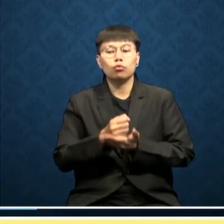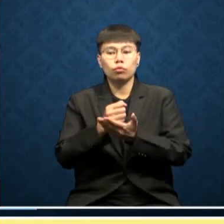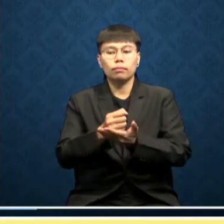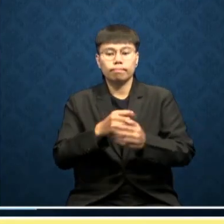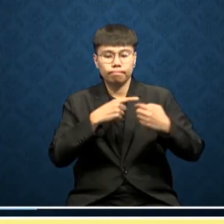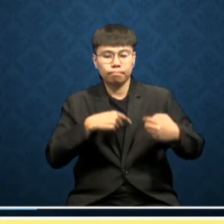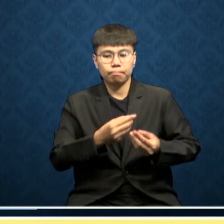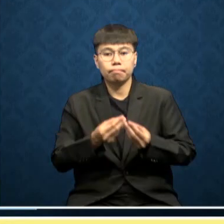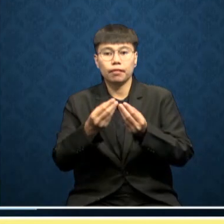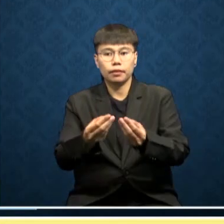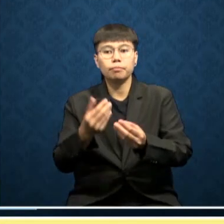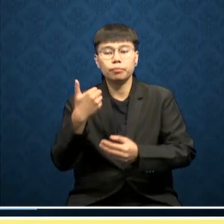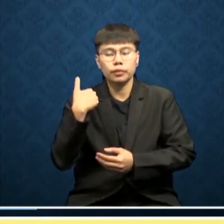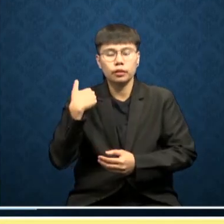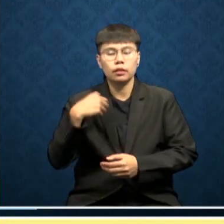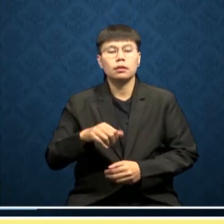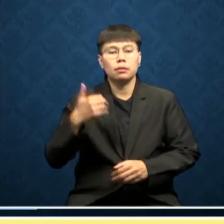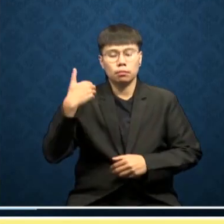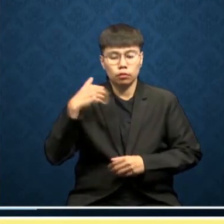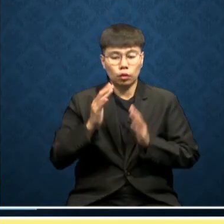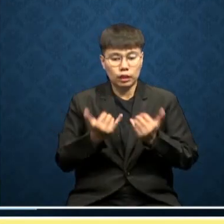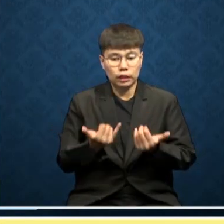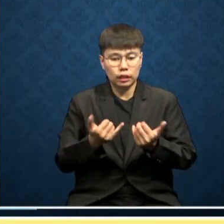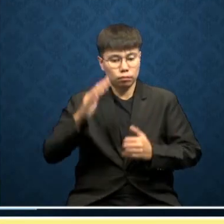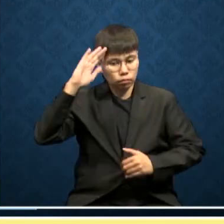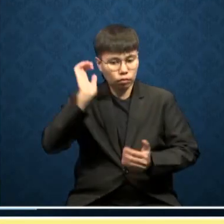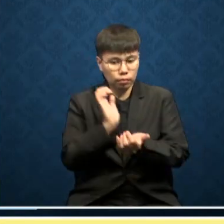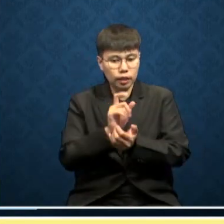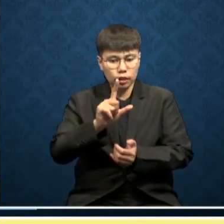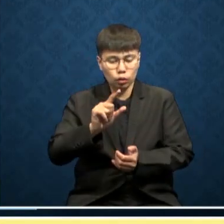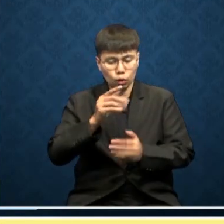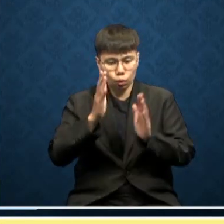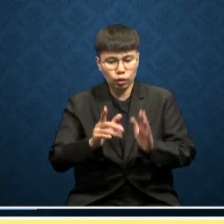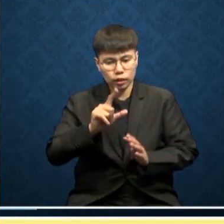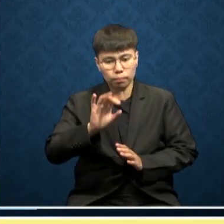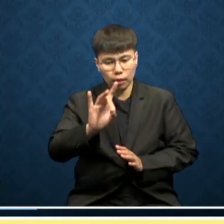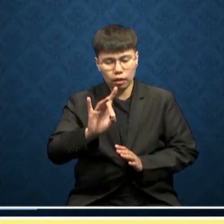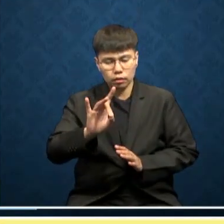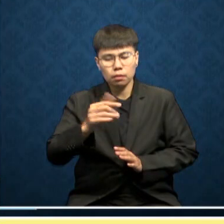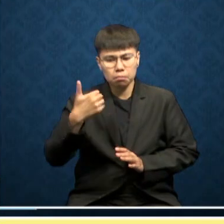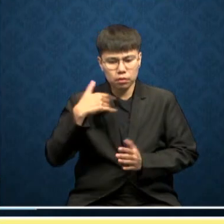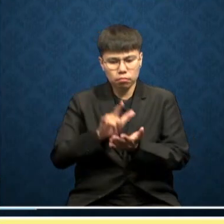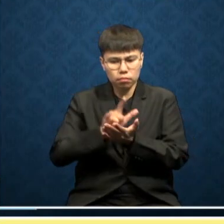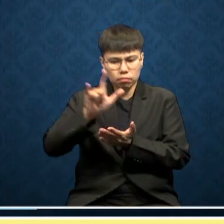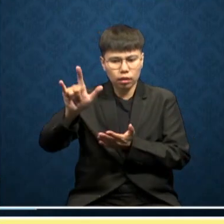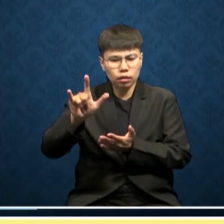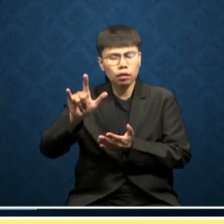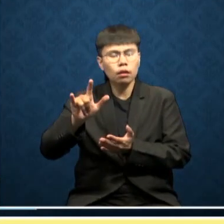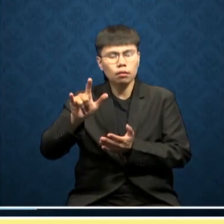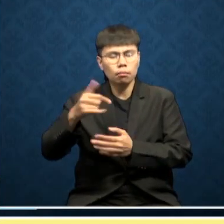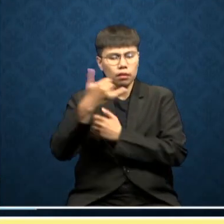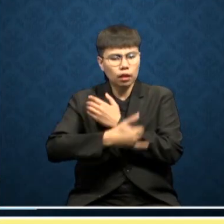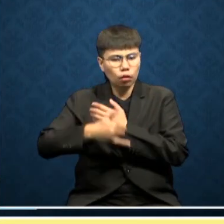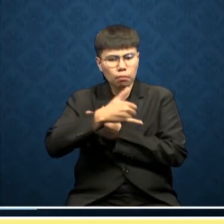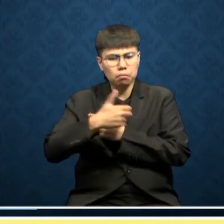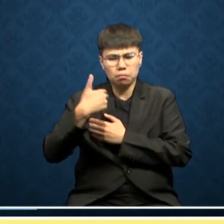พนักงานสอบสวนสพเมืองมี 28คนติดราชการมั่งไปต่างประเทศมั่งนะครับปรากฏว่าเ่อรับ